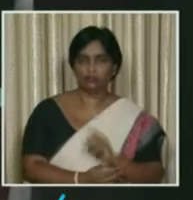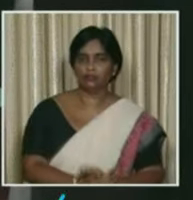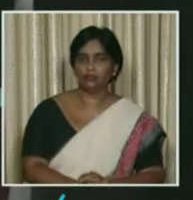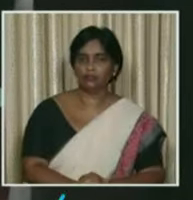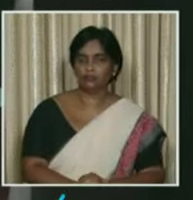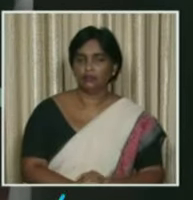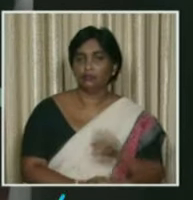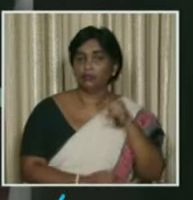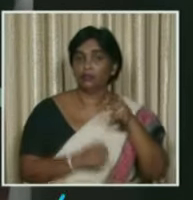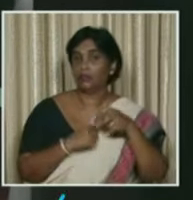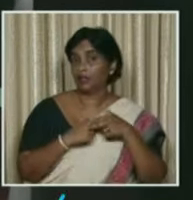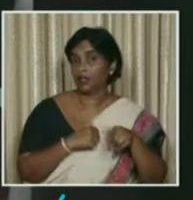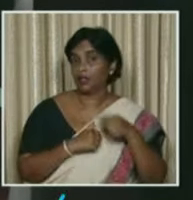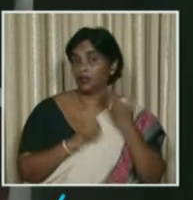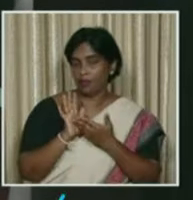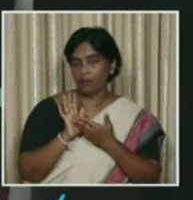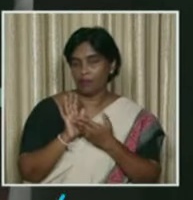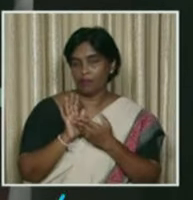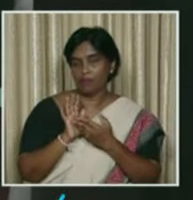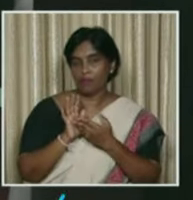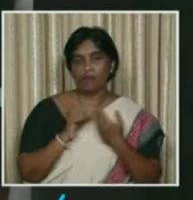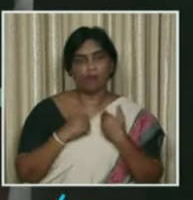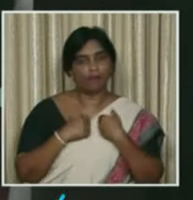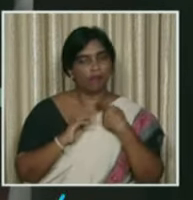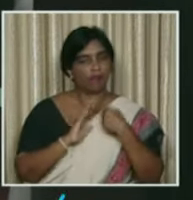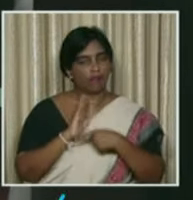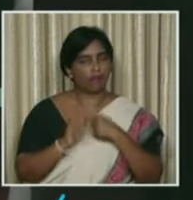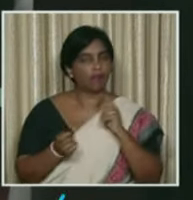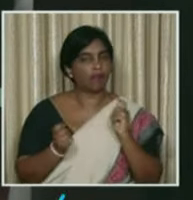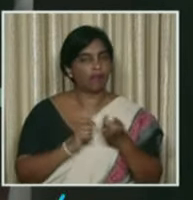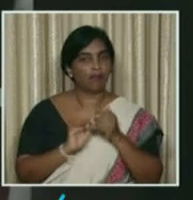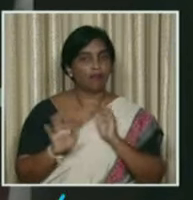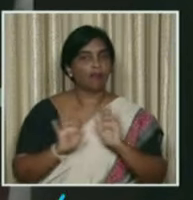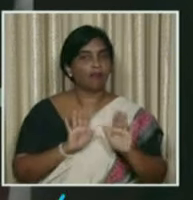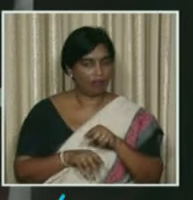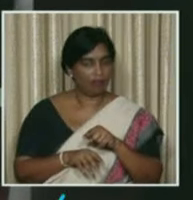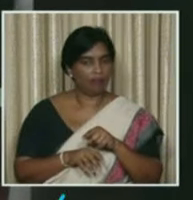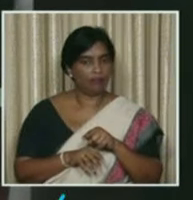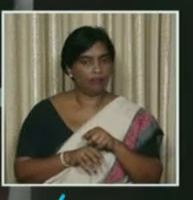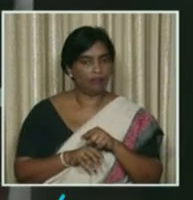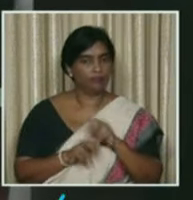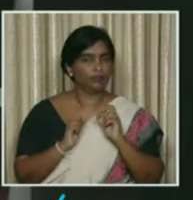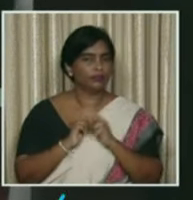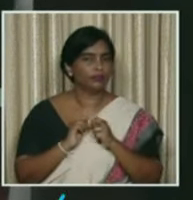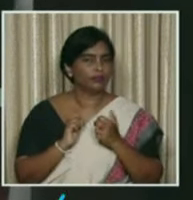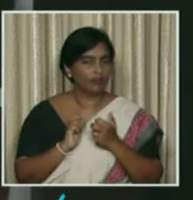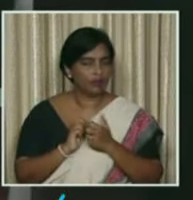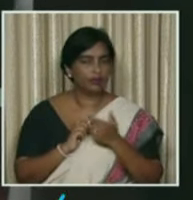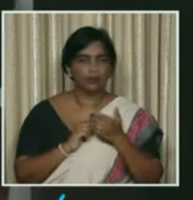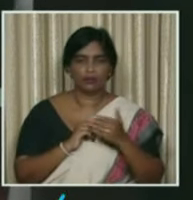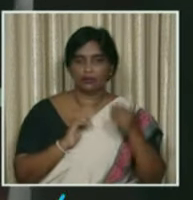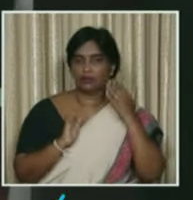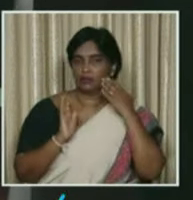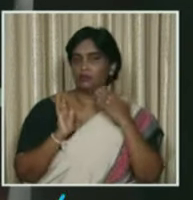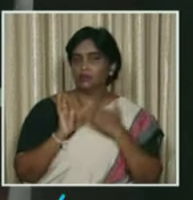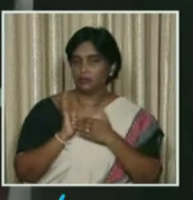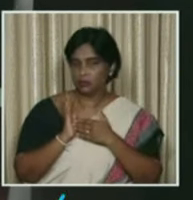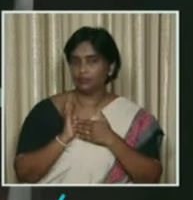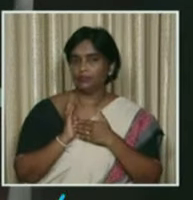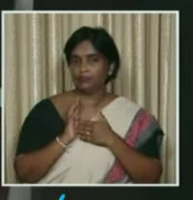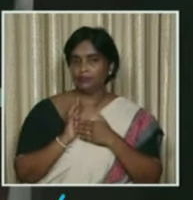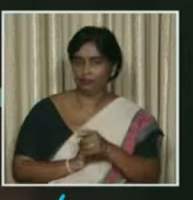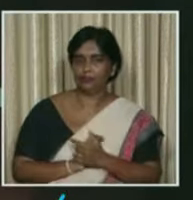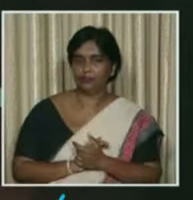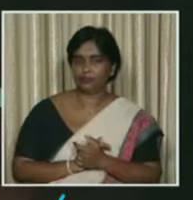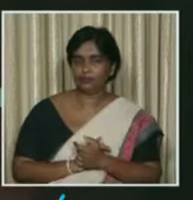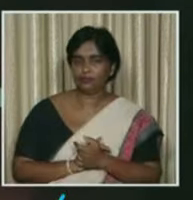එක. ඒකට හේතුව හැටියට දක්වලා තිබෙන්නේ අපේ රටේ ක්‍රිකට් පරිපාලනයේ තිබෙන අර්බුදකාරී තත්ත්වයන් තුළ කියන කාරණාවයි කියන එක